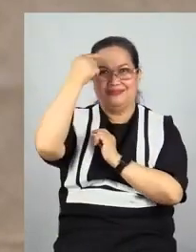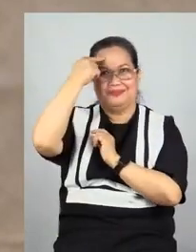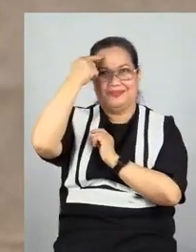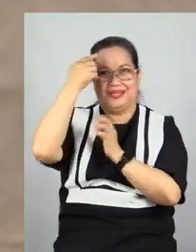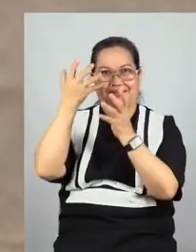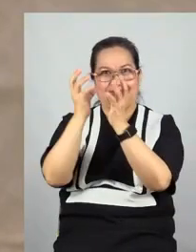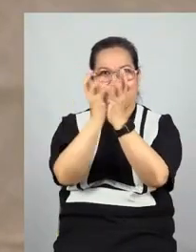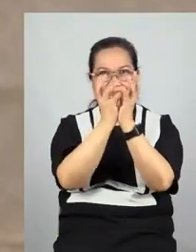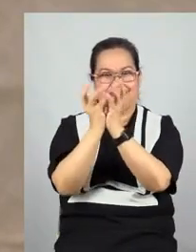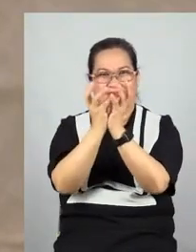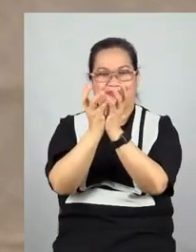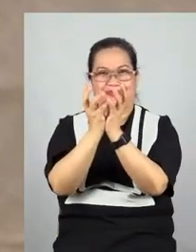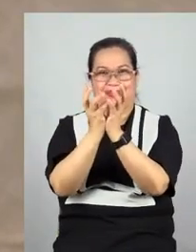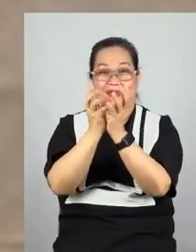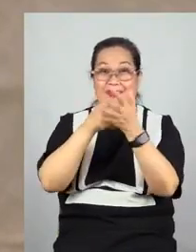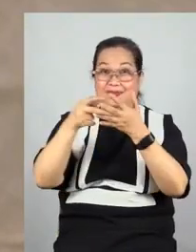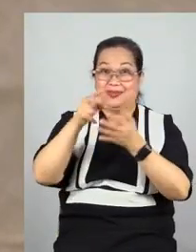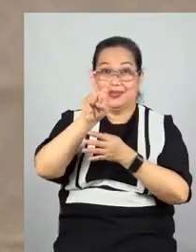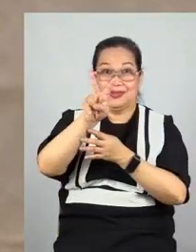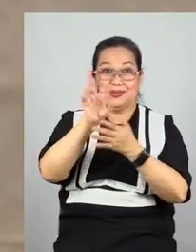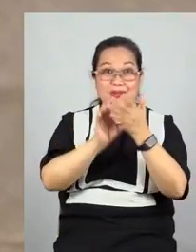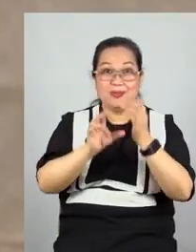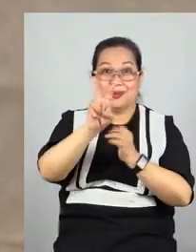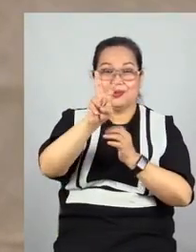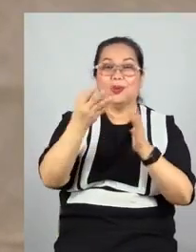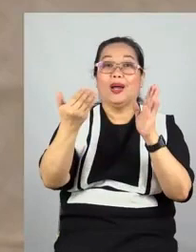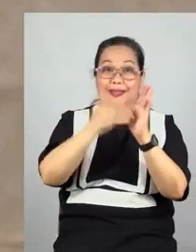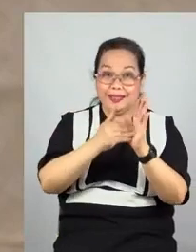Verse 2 in chapter 2, inulit niya ulit.